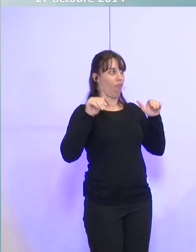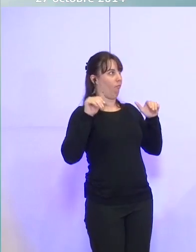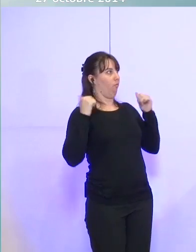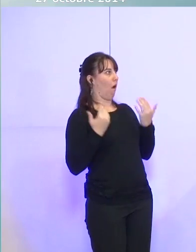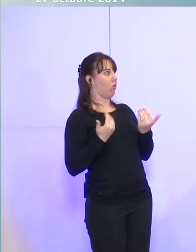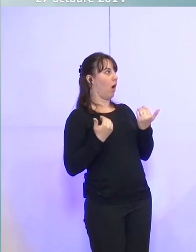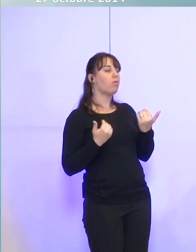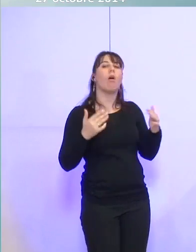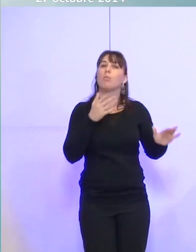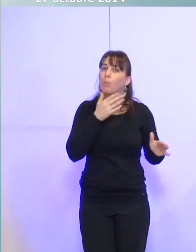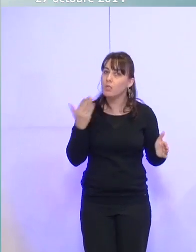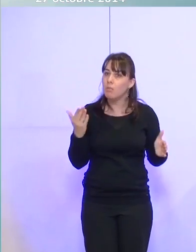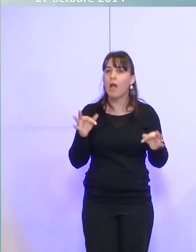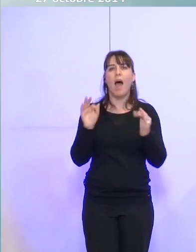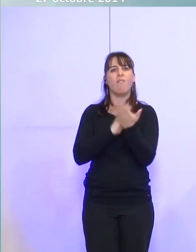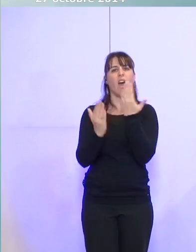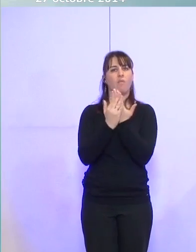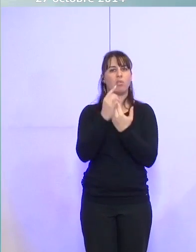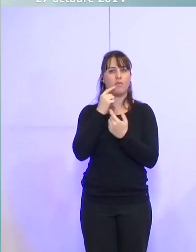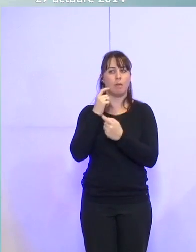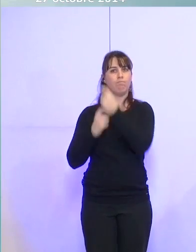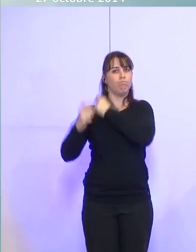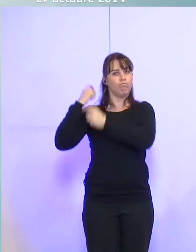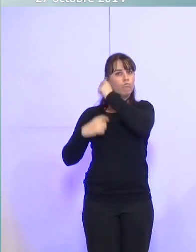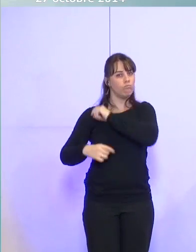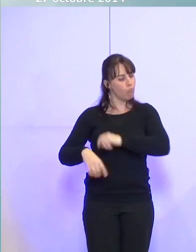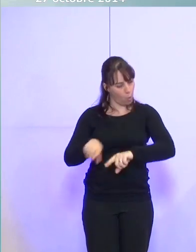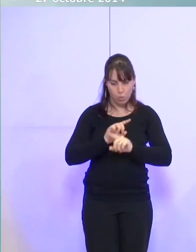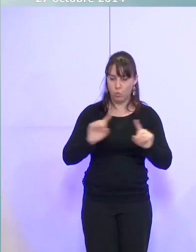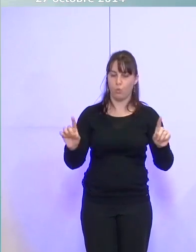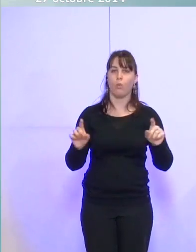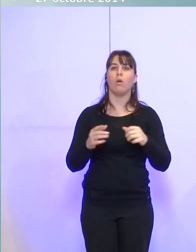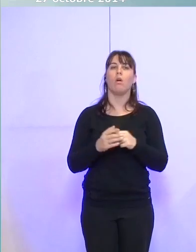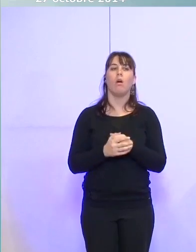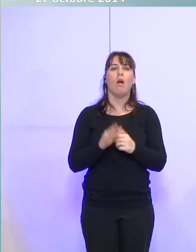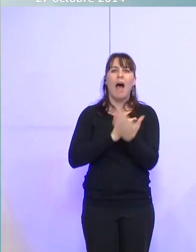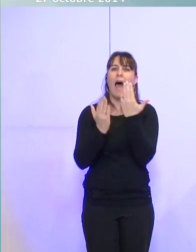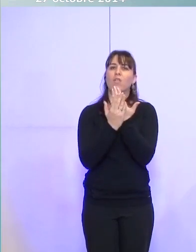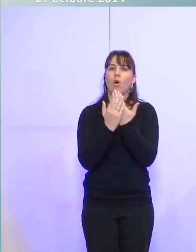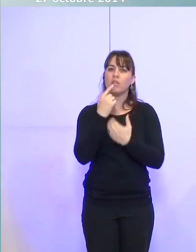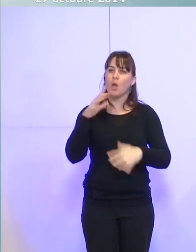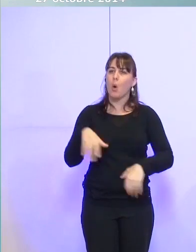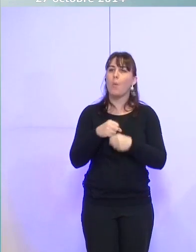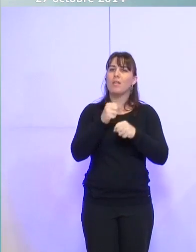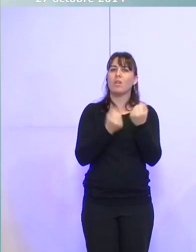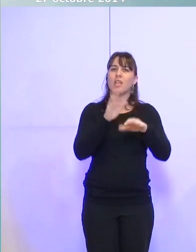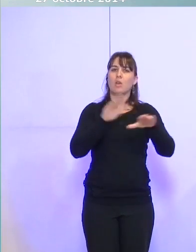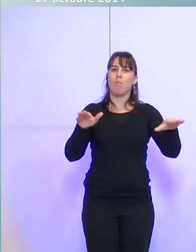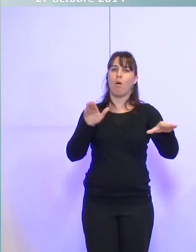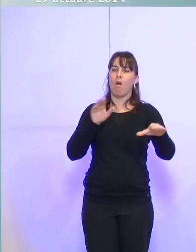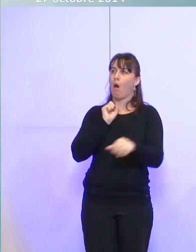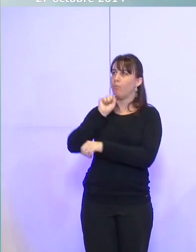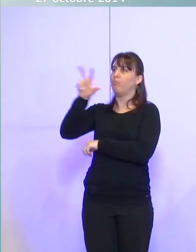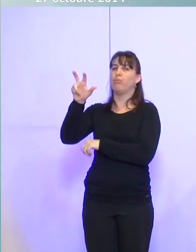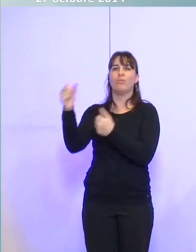autant, cet avenant est-il pour nous une marche en arrière? Non. Il nous permettra de passer la compétence stationnement à la métropole